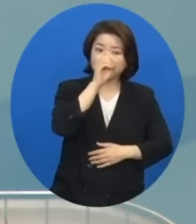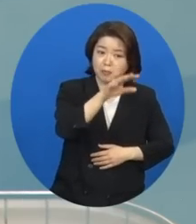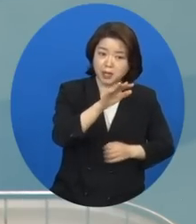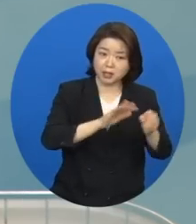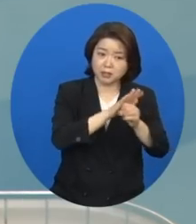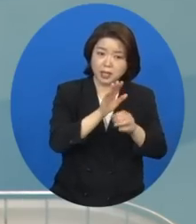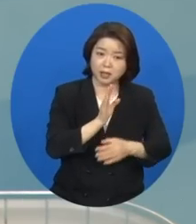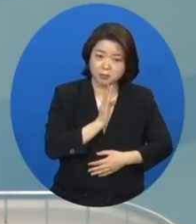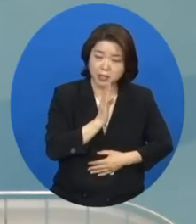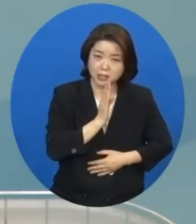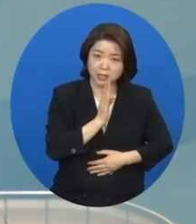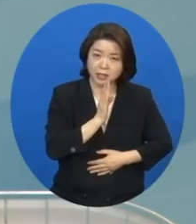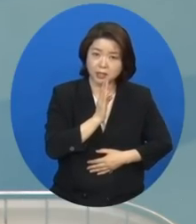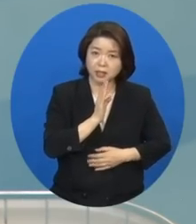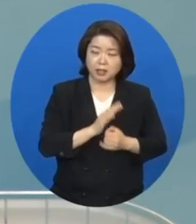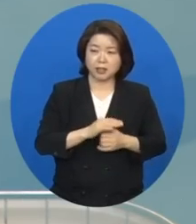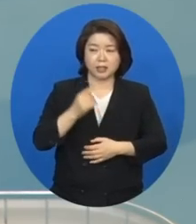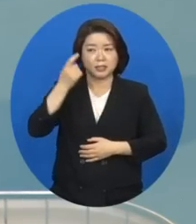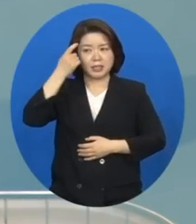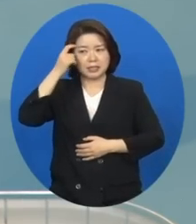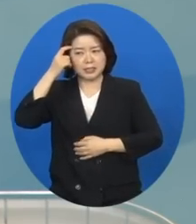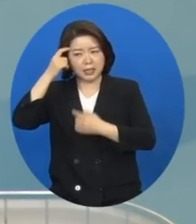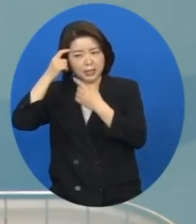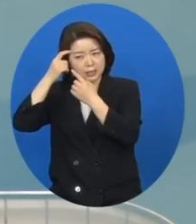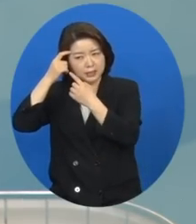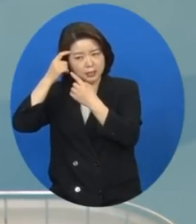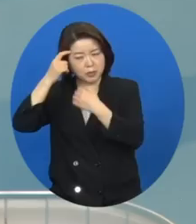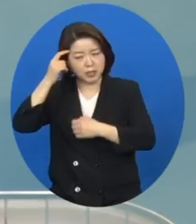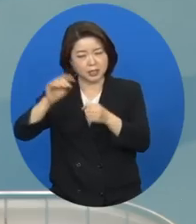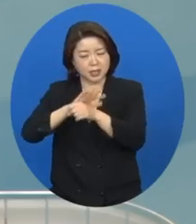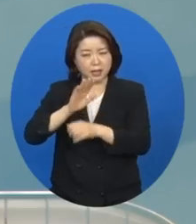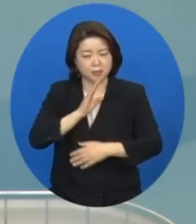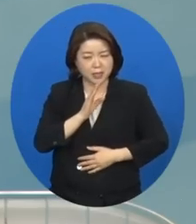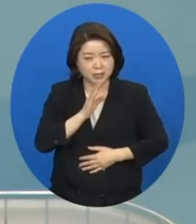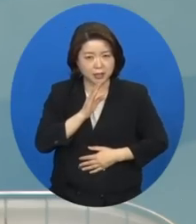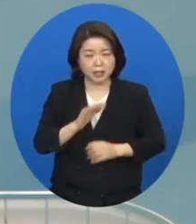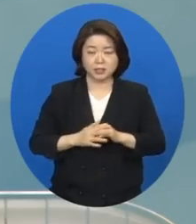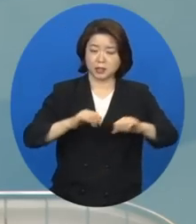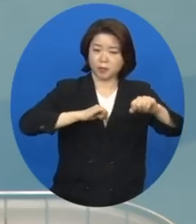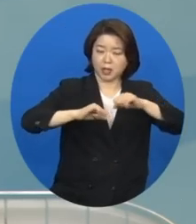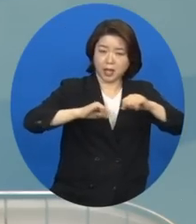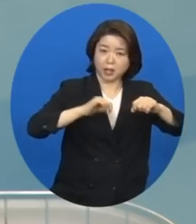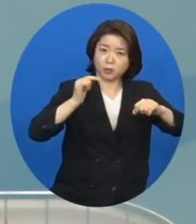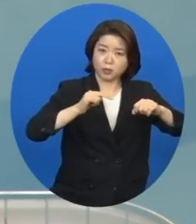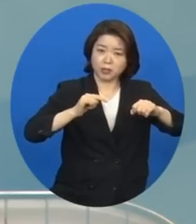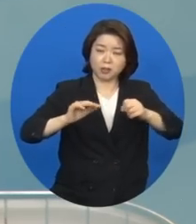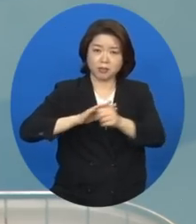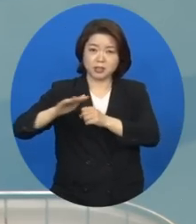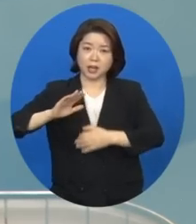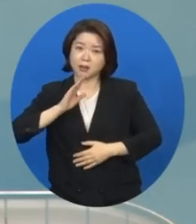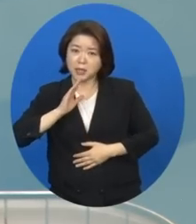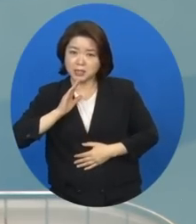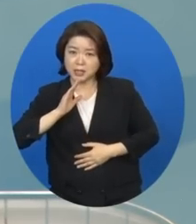사랑인가? 생각하는 것 사랑인가? 행동하는 것 사랑인가?